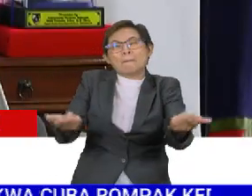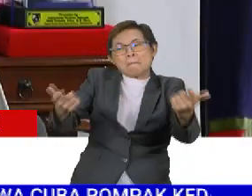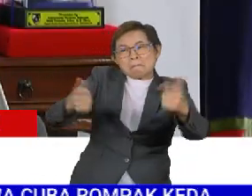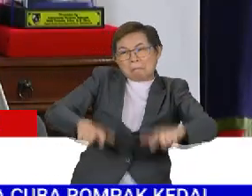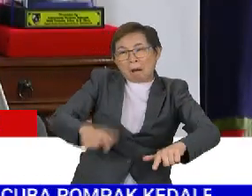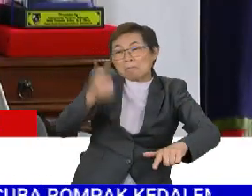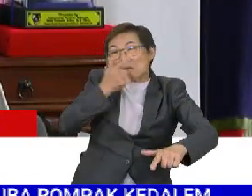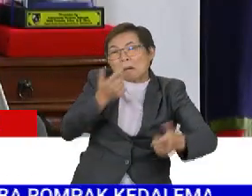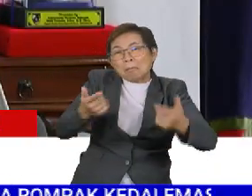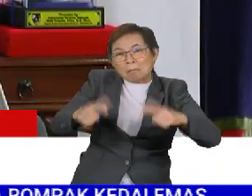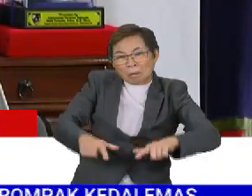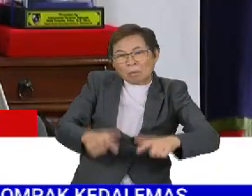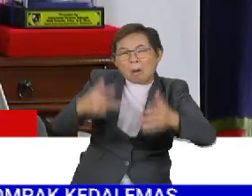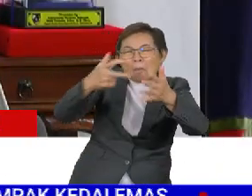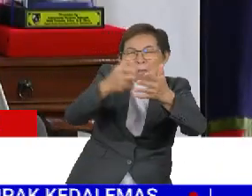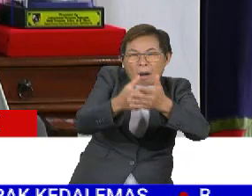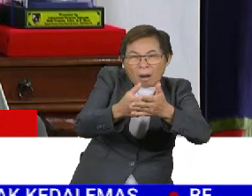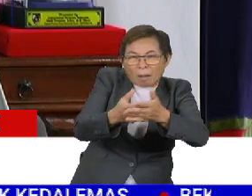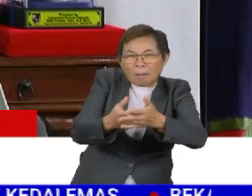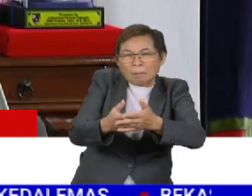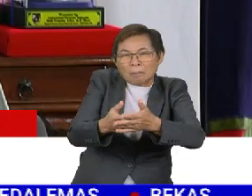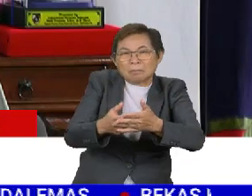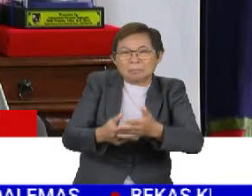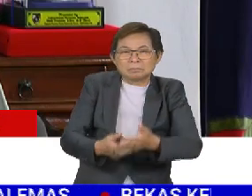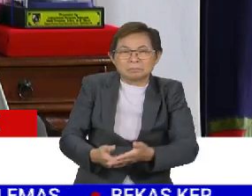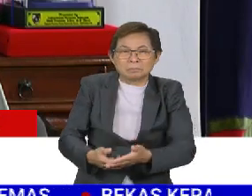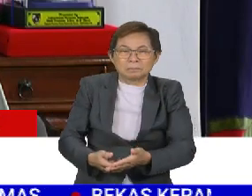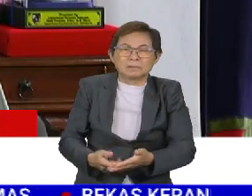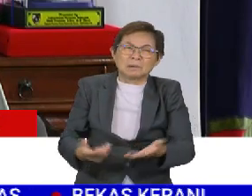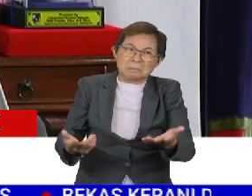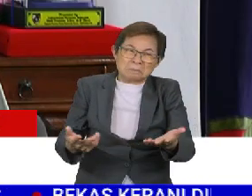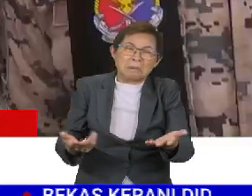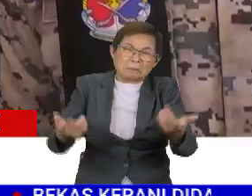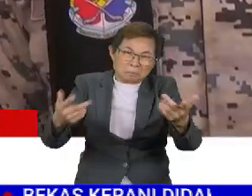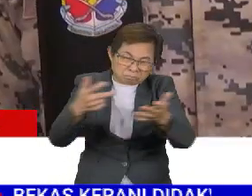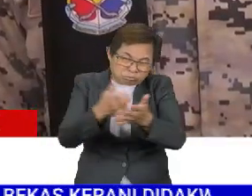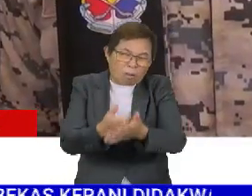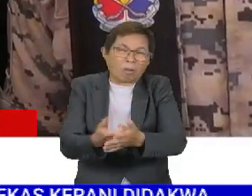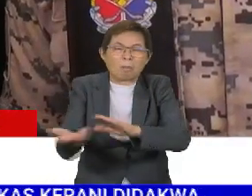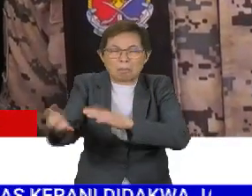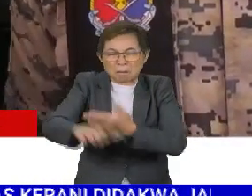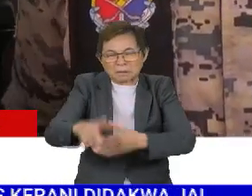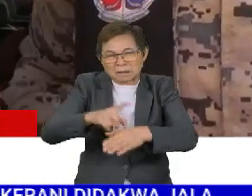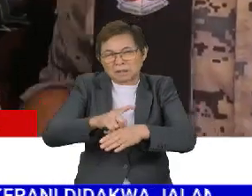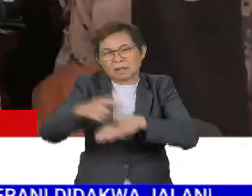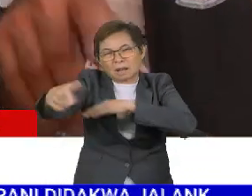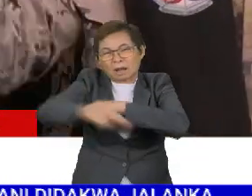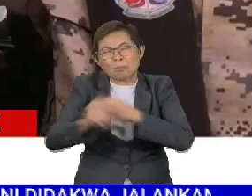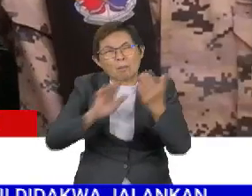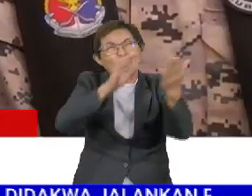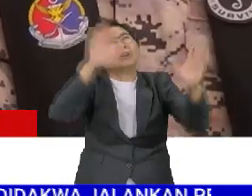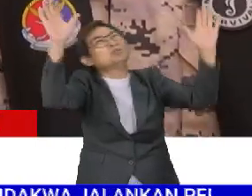berlakunya kemalangan yang melibatkan kehilangan nyawa di laut. Walau berdepan cuaca buruk,